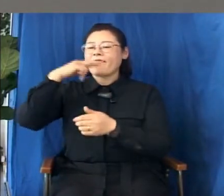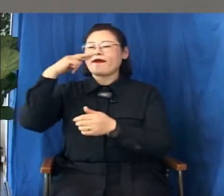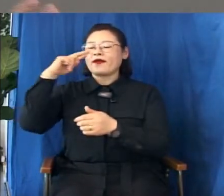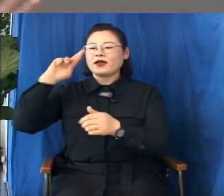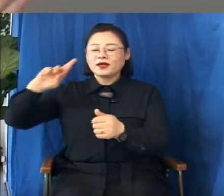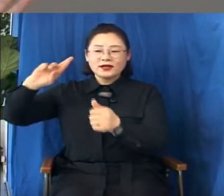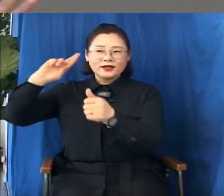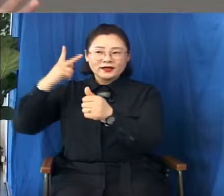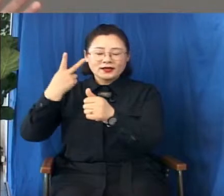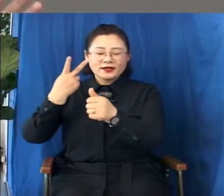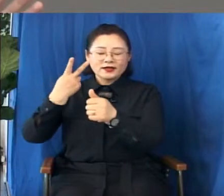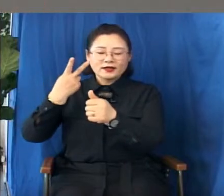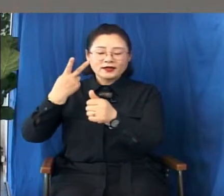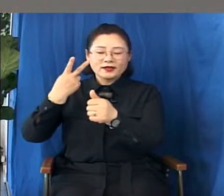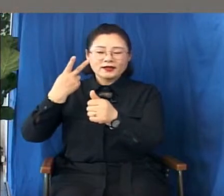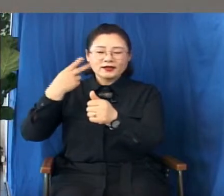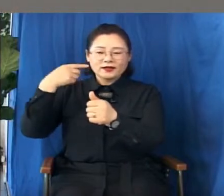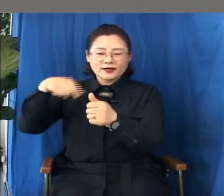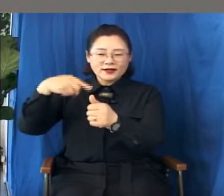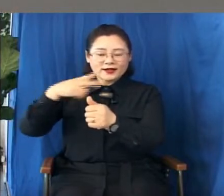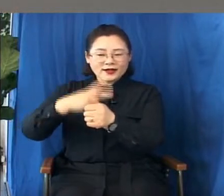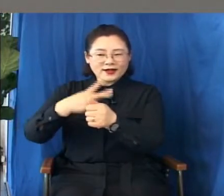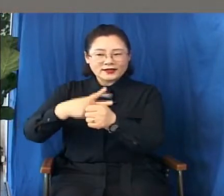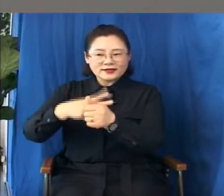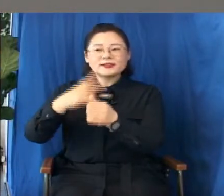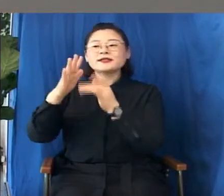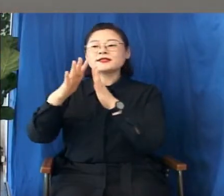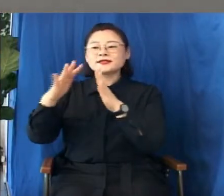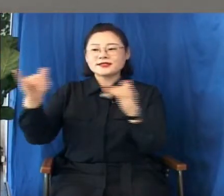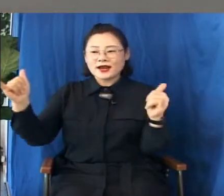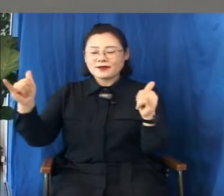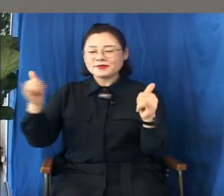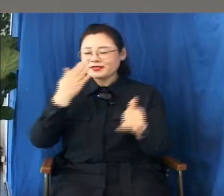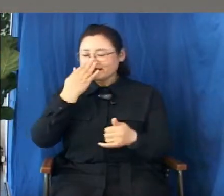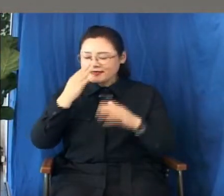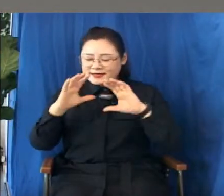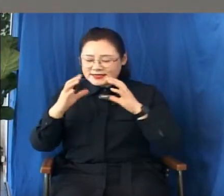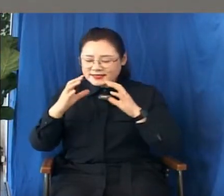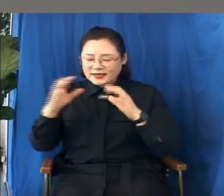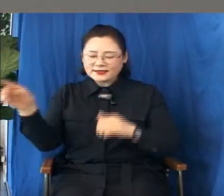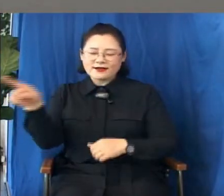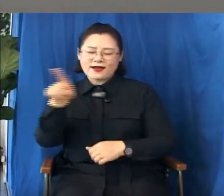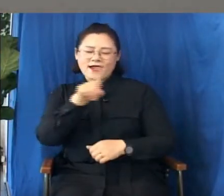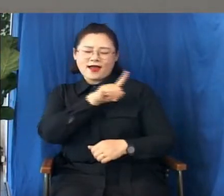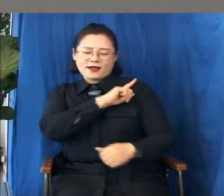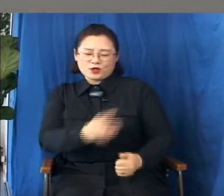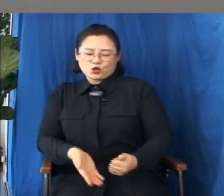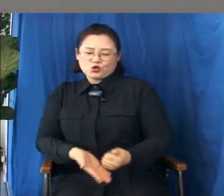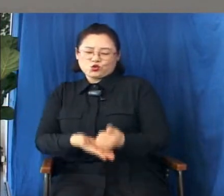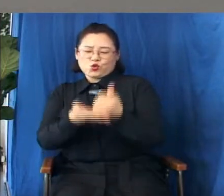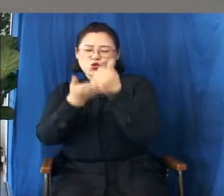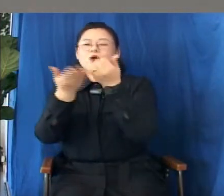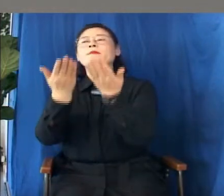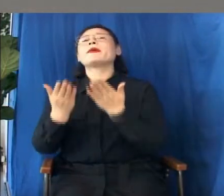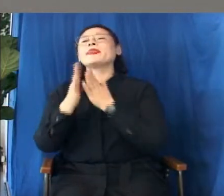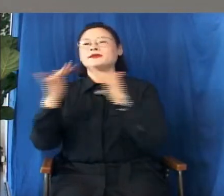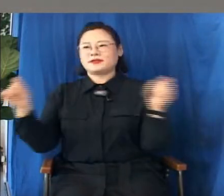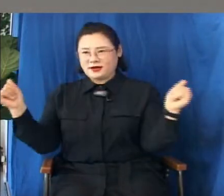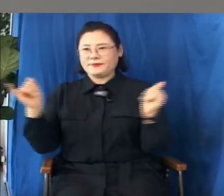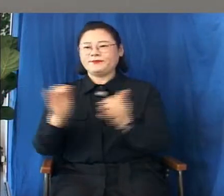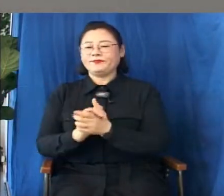가장 존경받는 존재입니다. 이스라엘에서 가장 존경받는 존재. 그래서